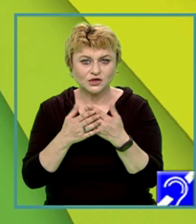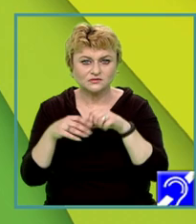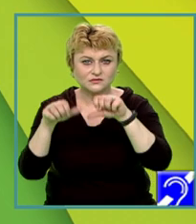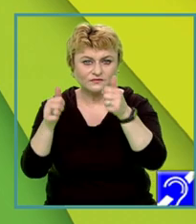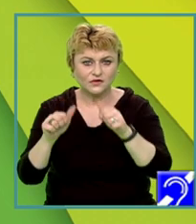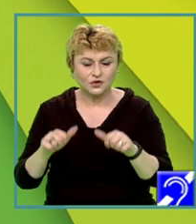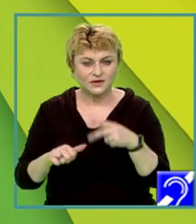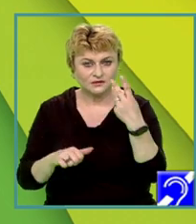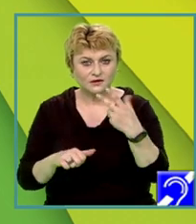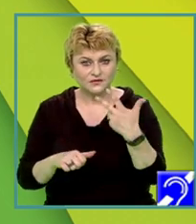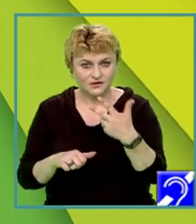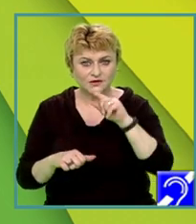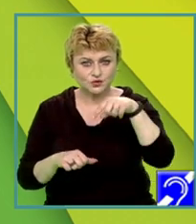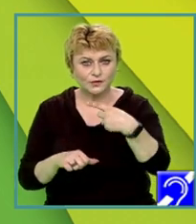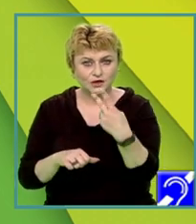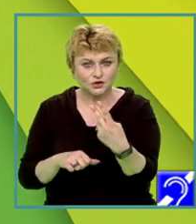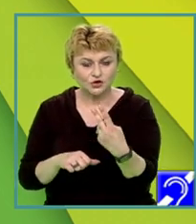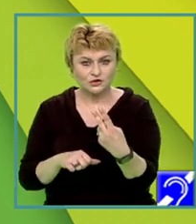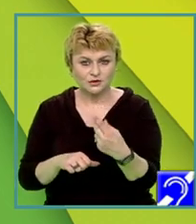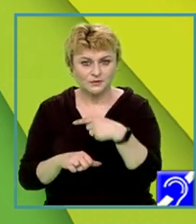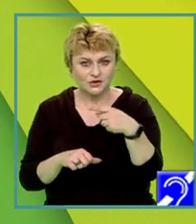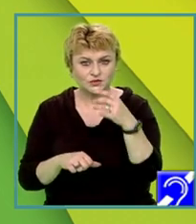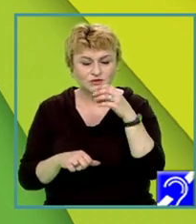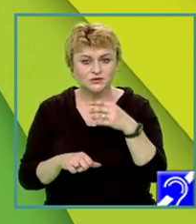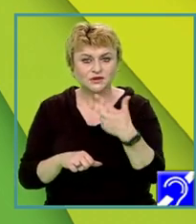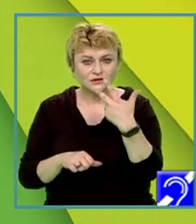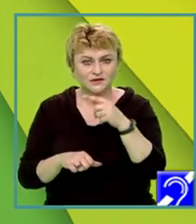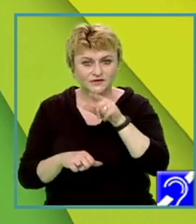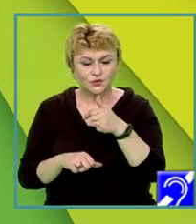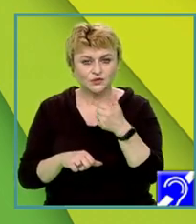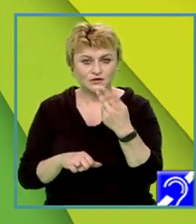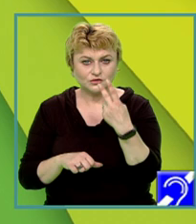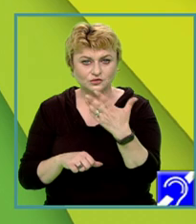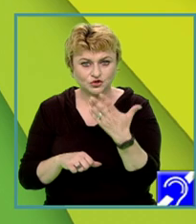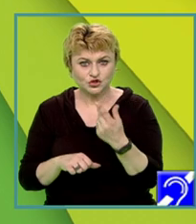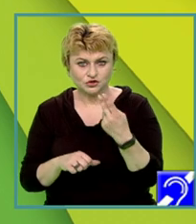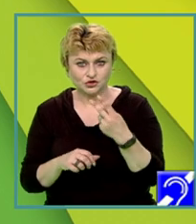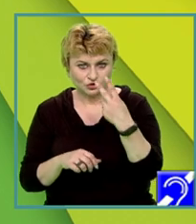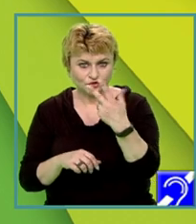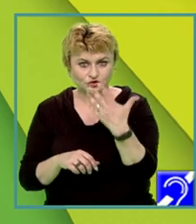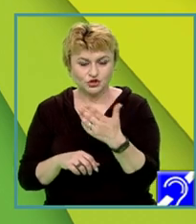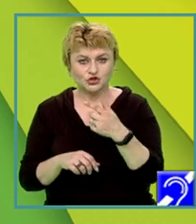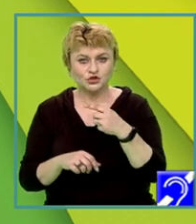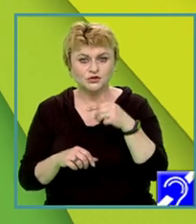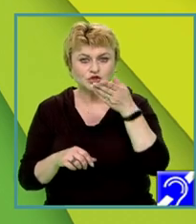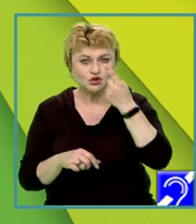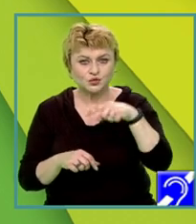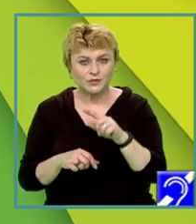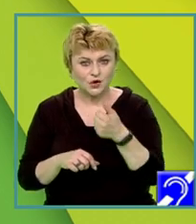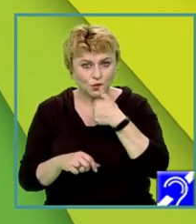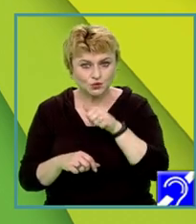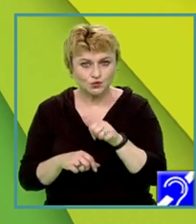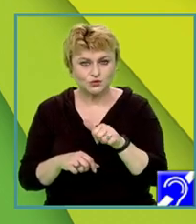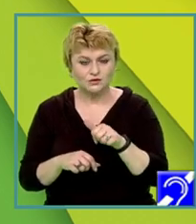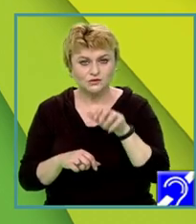3 supra 2 minus 0,25 este 25 supra 100 care poate fi simplificat